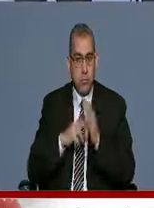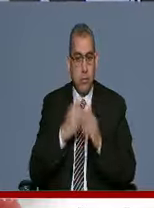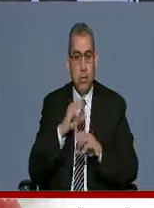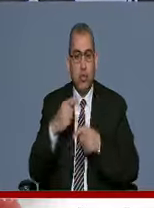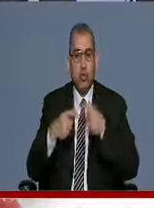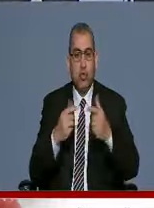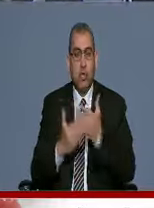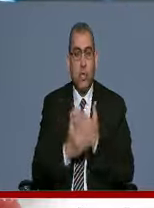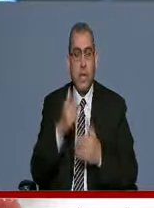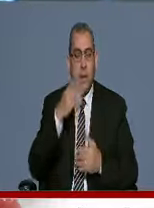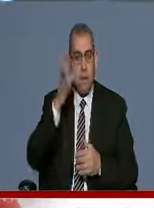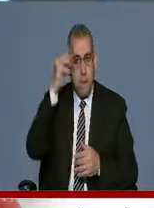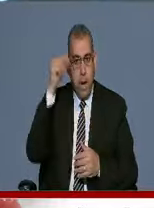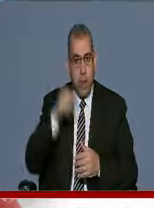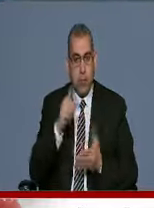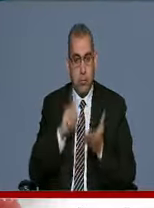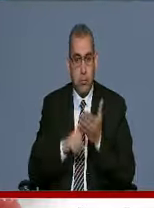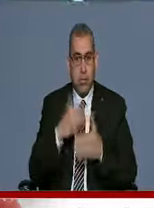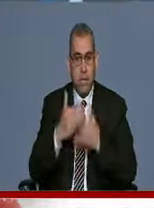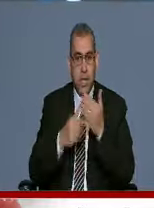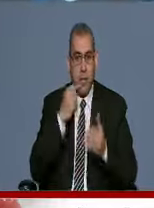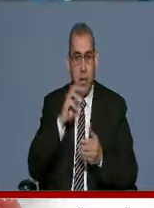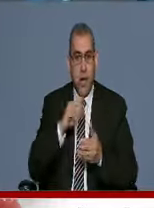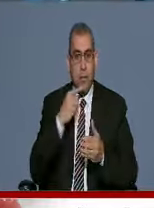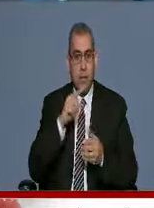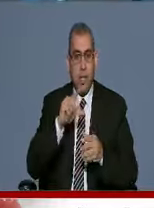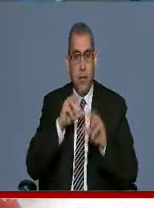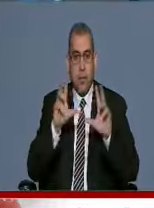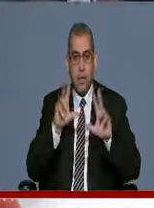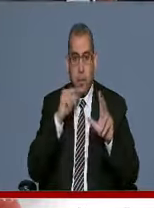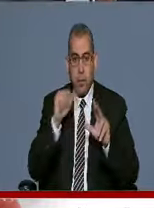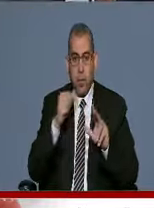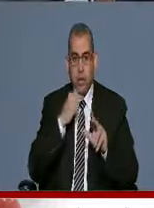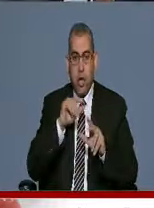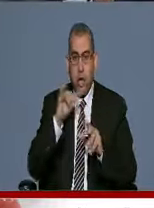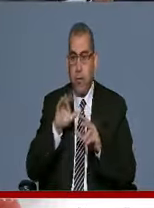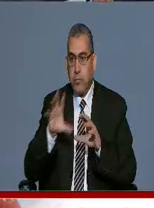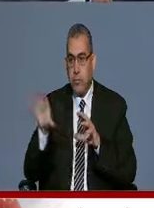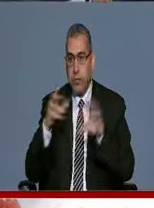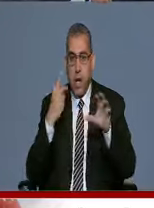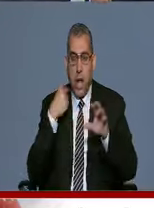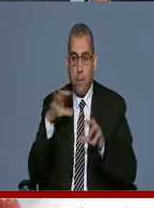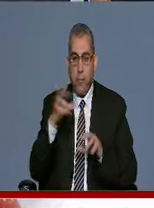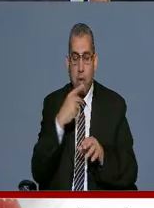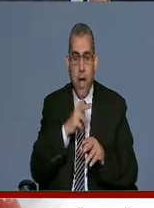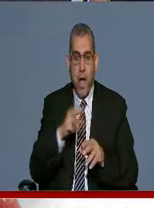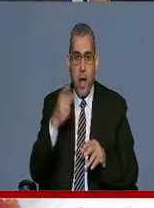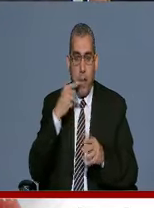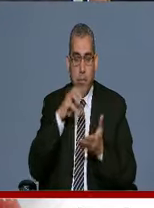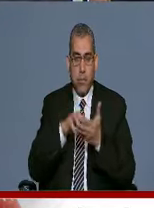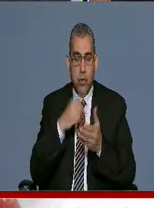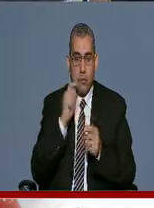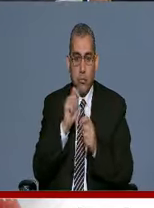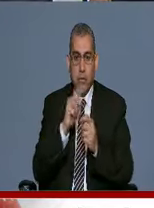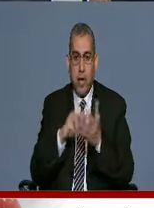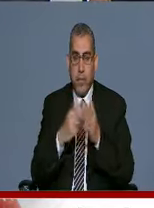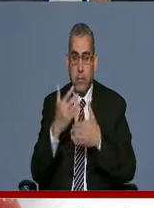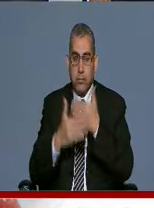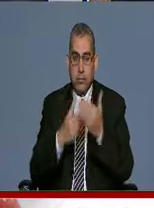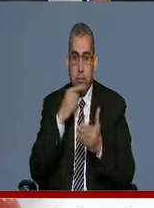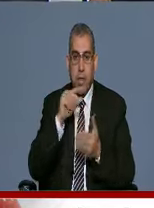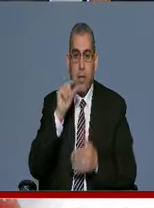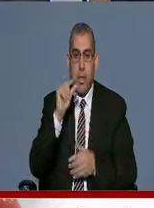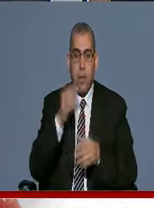تكنولوجيا المعالجات زي الجي بي يو والام بي يو. الجي بي يو هو معالج قوي بنستخدمه في العمليات اللي محتاجه قدره عاليه في المعالجه زي التطبيقات